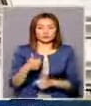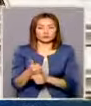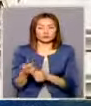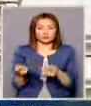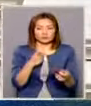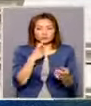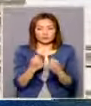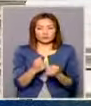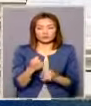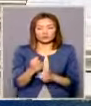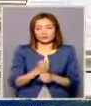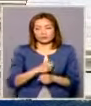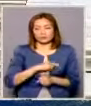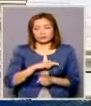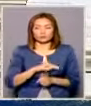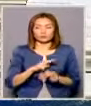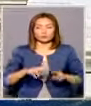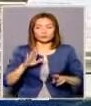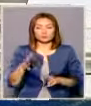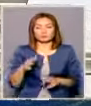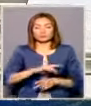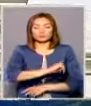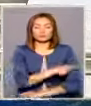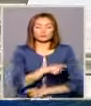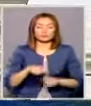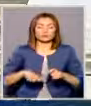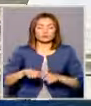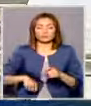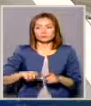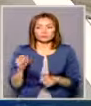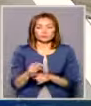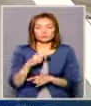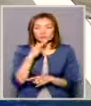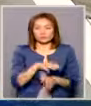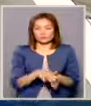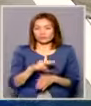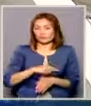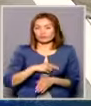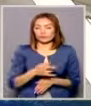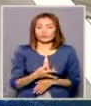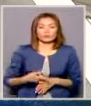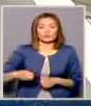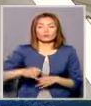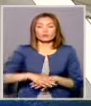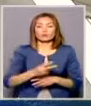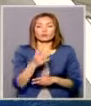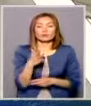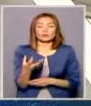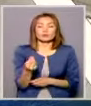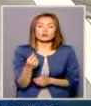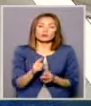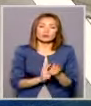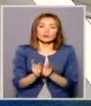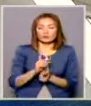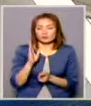укрепляется роль парламента и маслихатов усилен парламентский контроль за качеством исполнения республиканского бюджета также ряд изменений